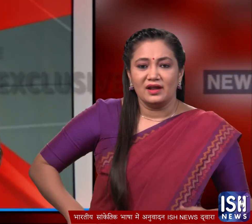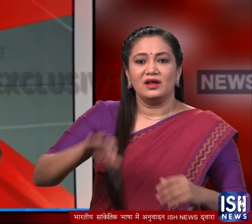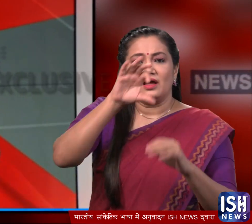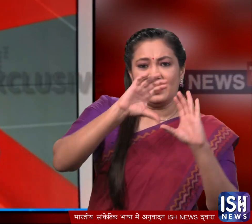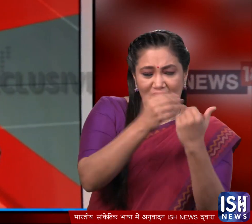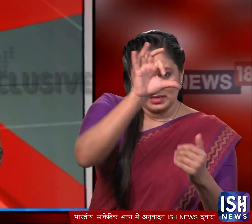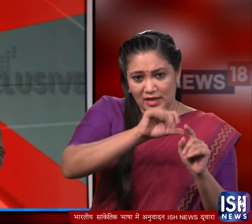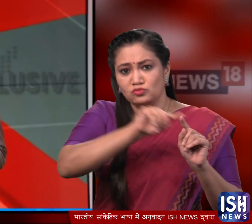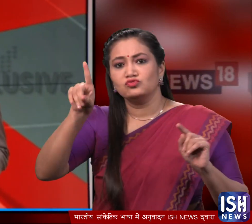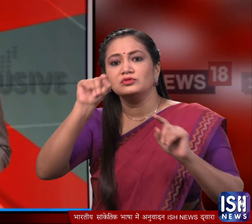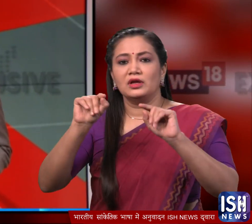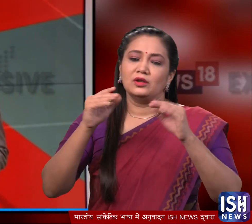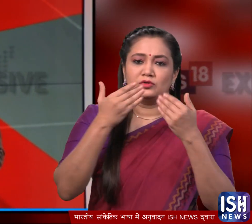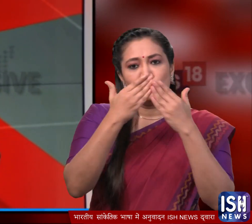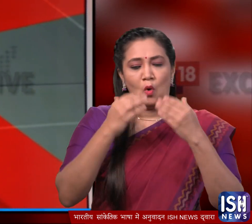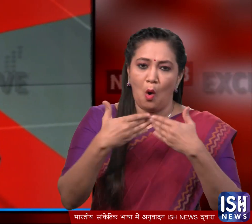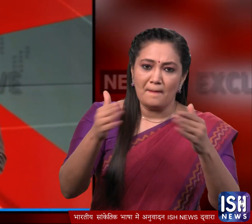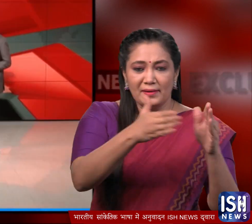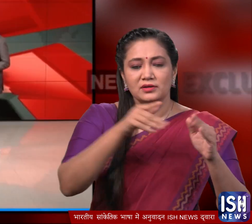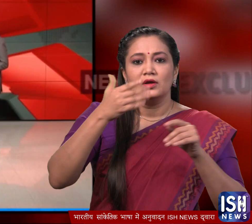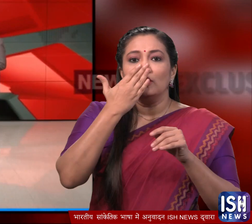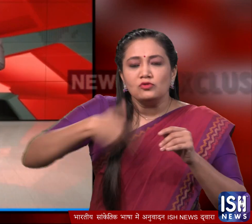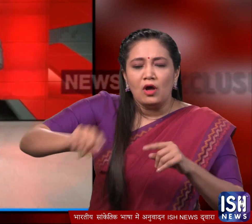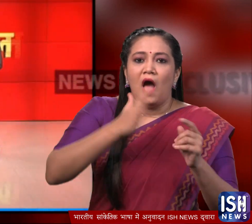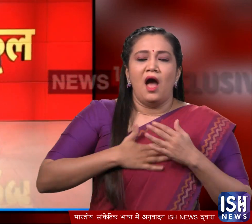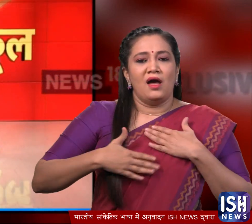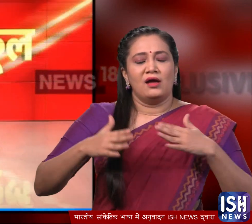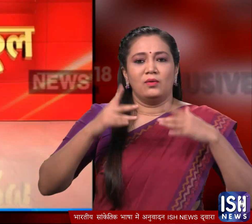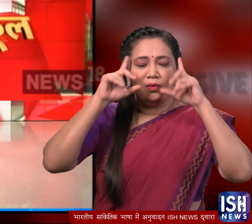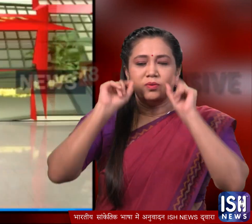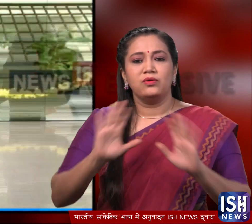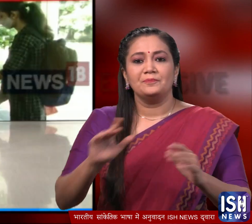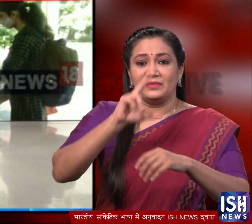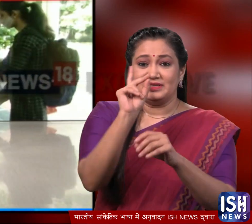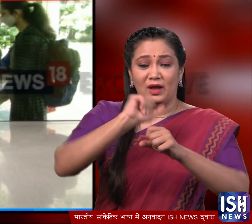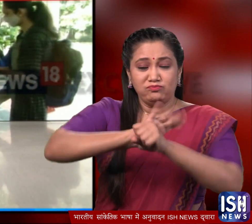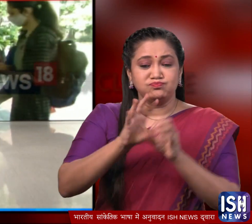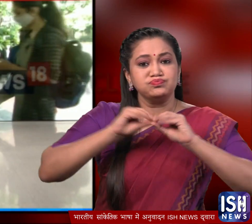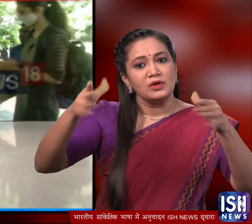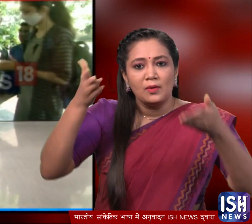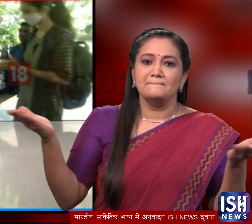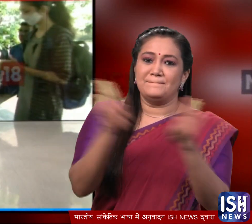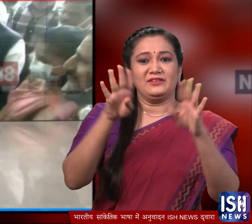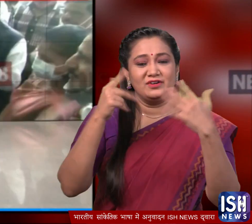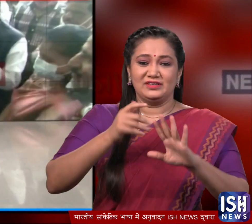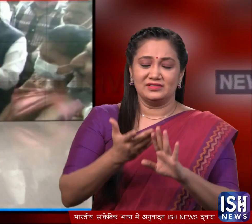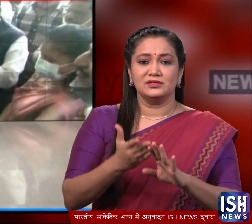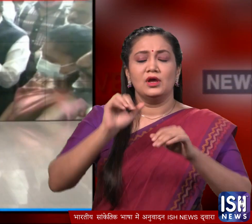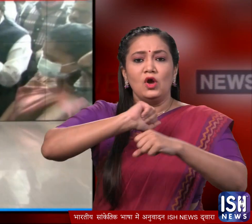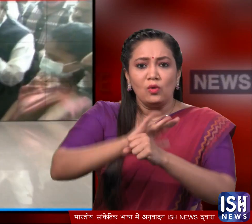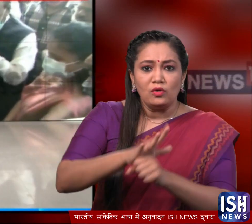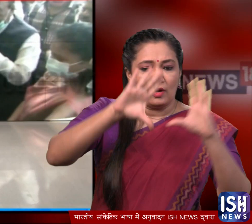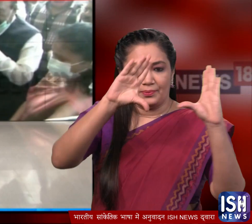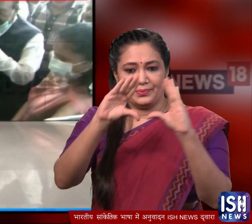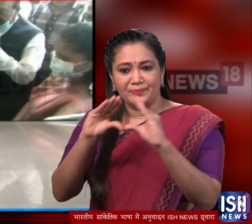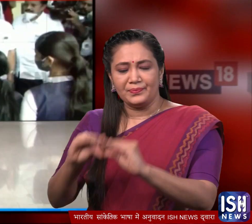और 10वीं के बच्चों के लिए स्कूल खोल दिए गए, जिससे वहां छात्रों में काफी जोश नजर आया। दूसरी लहर के दौरान इन स्कूलों पर ताला जड़ गया था, लेकिन कोरोना के